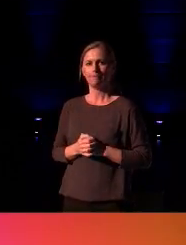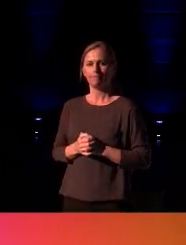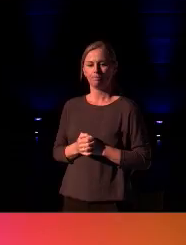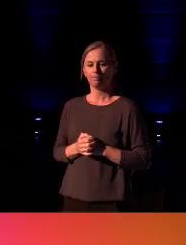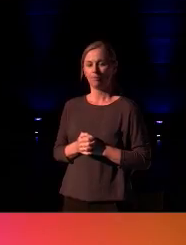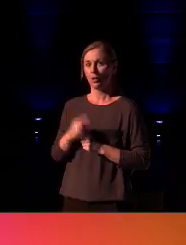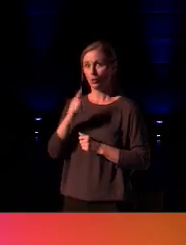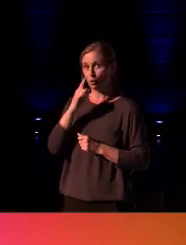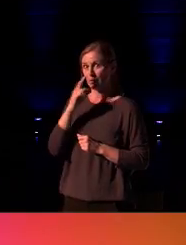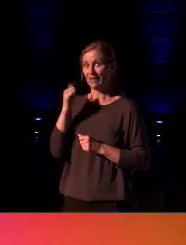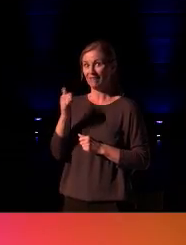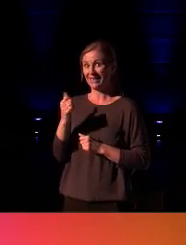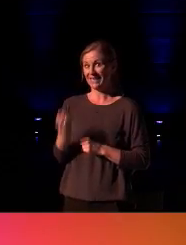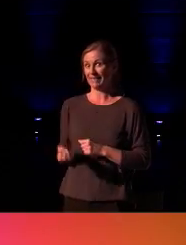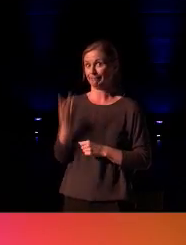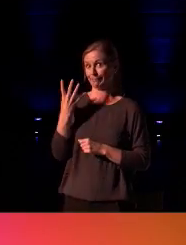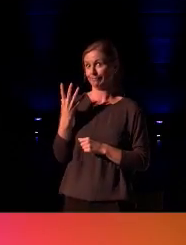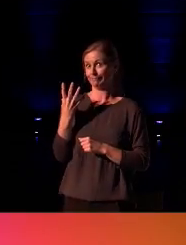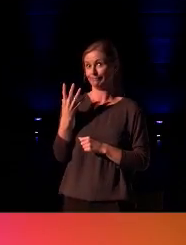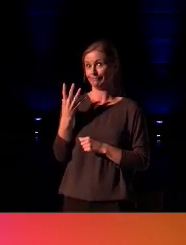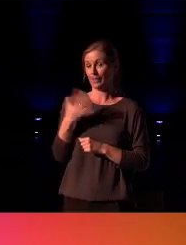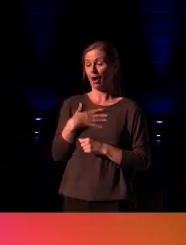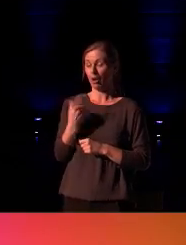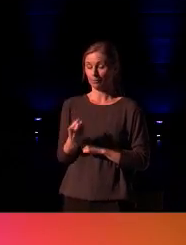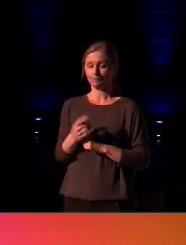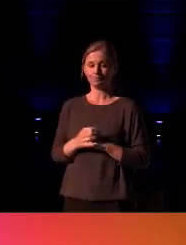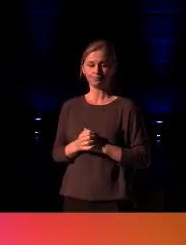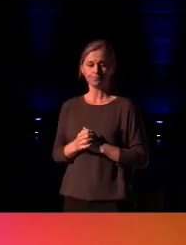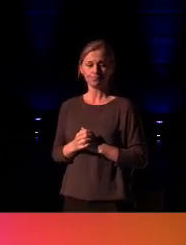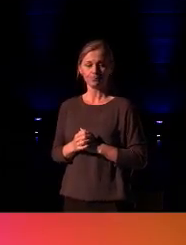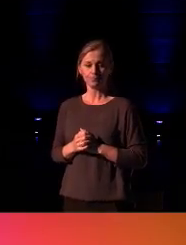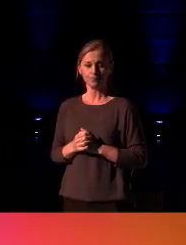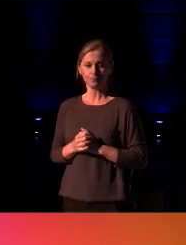Dette den viktigste sliden jeg viser.